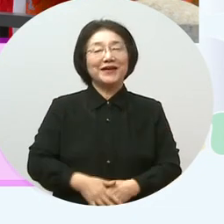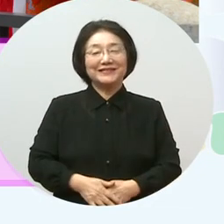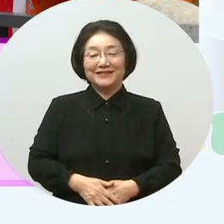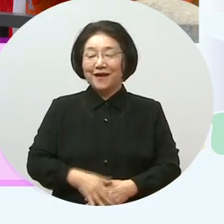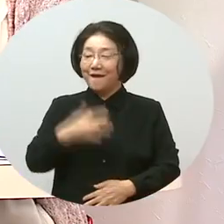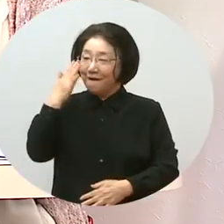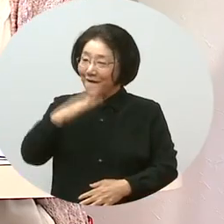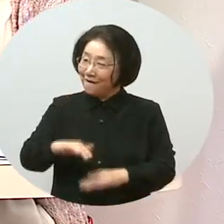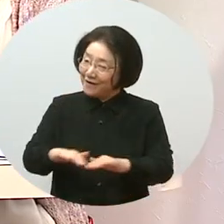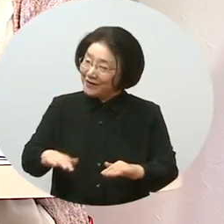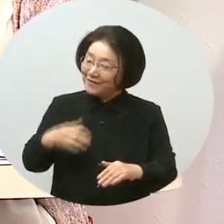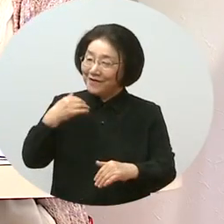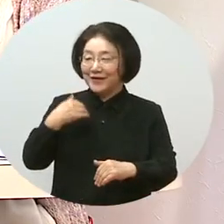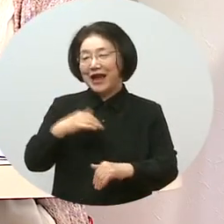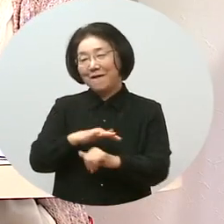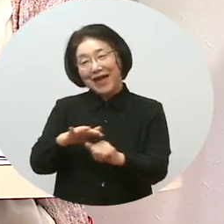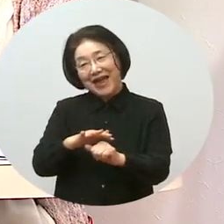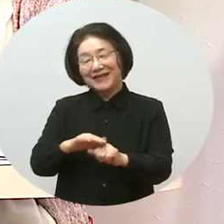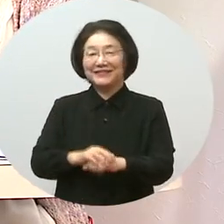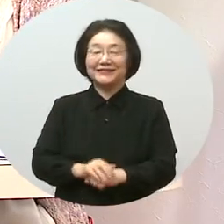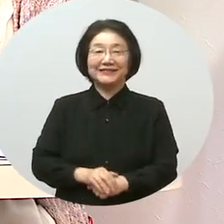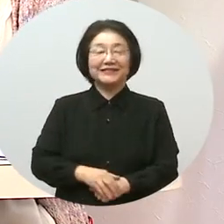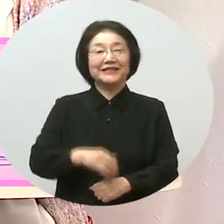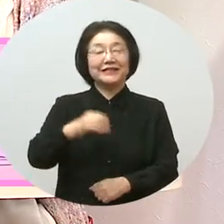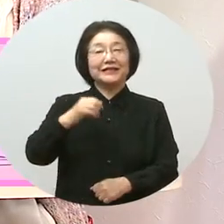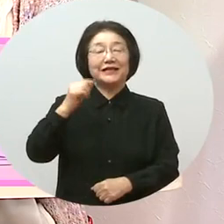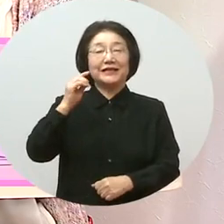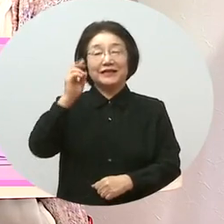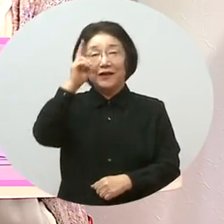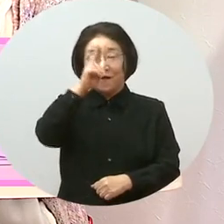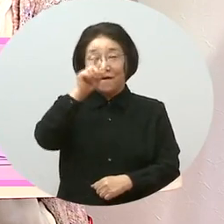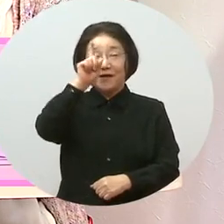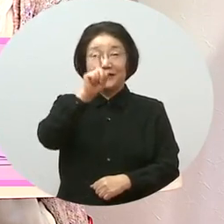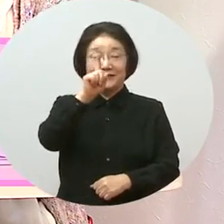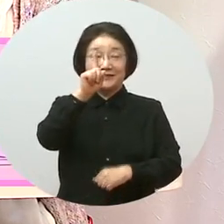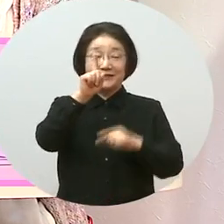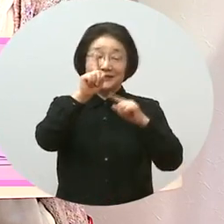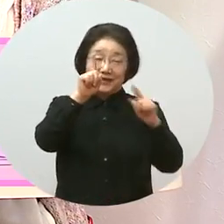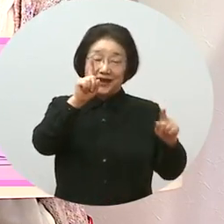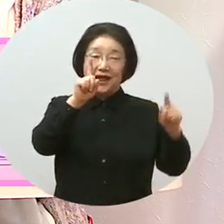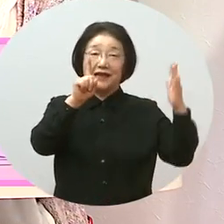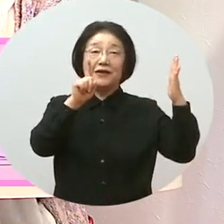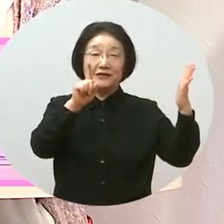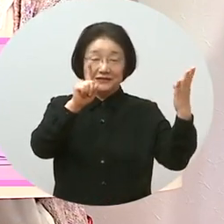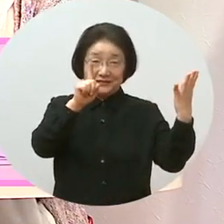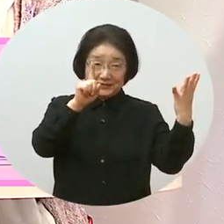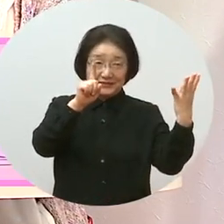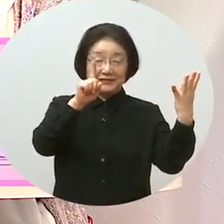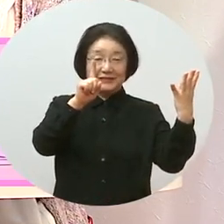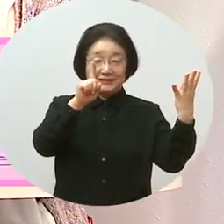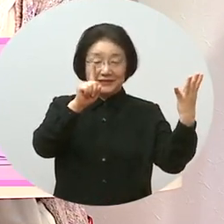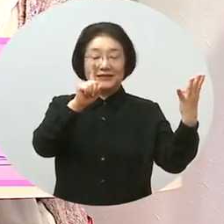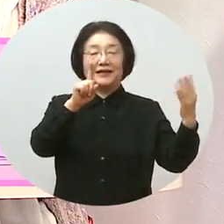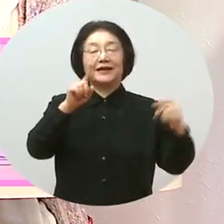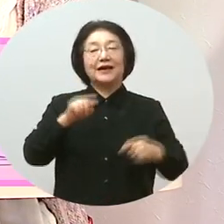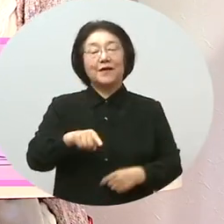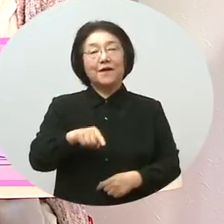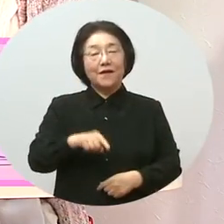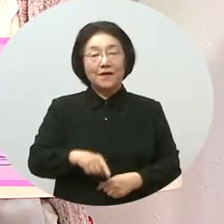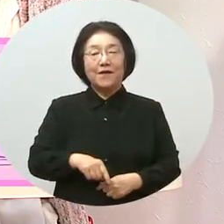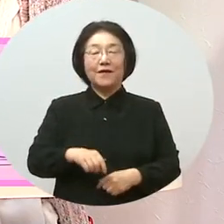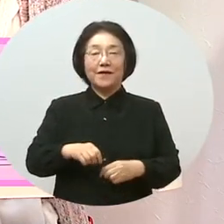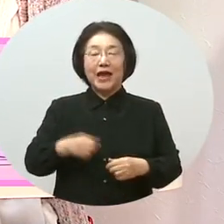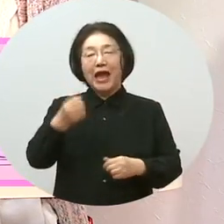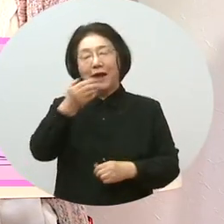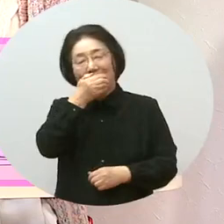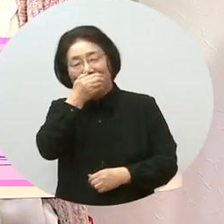はい、また午後1時からと、4時からは江ノ島シーキャンドルイベントステージで太田プロプロデュース、爆笑ライ